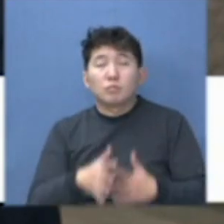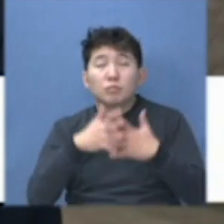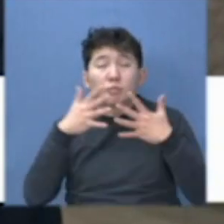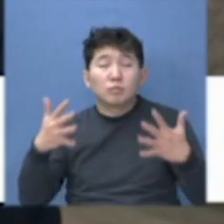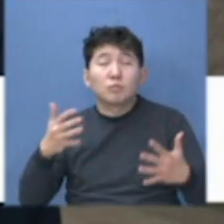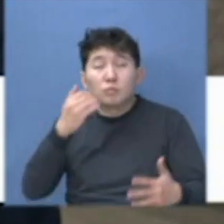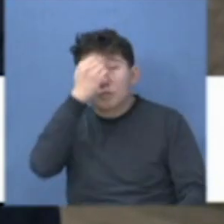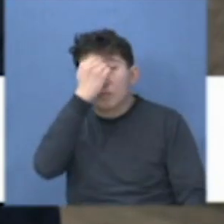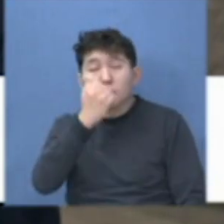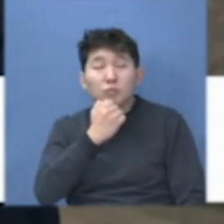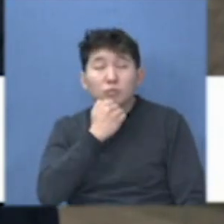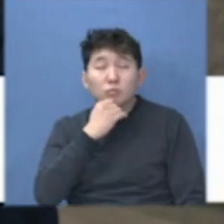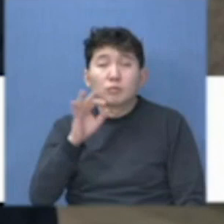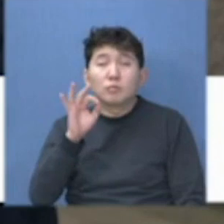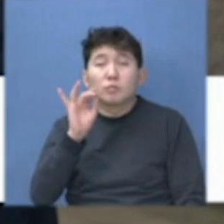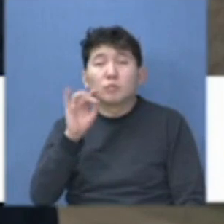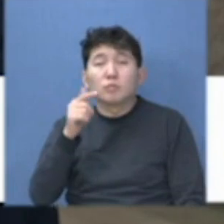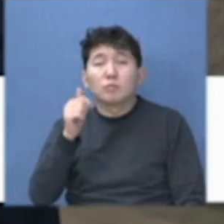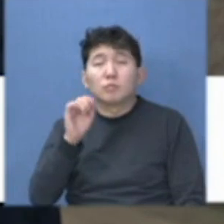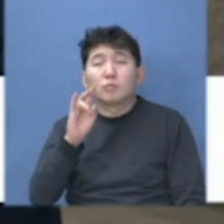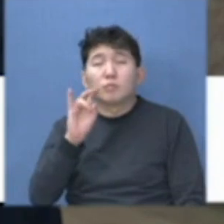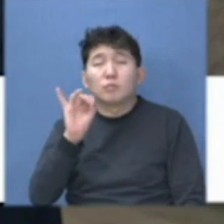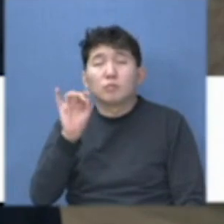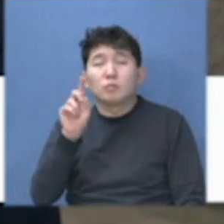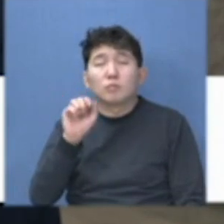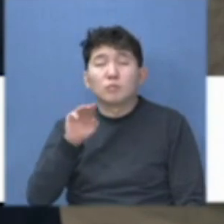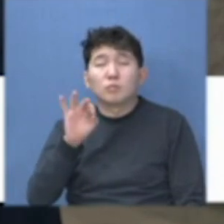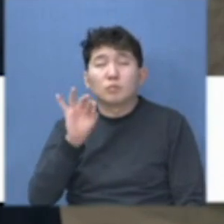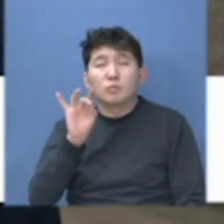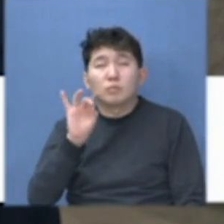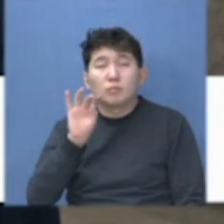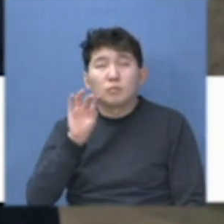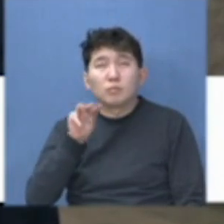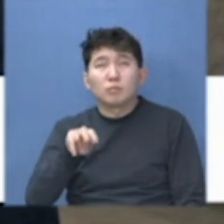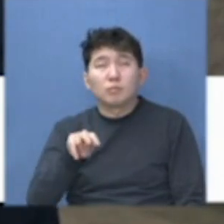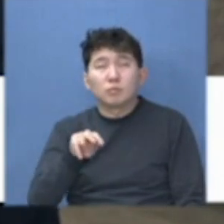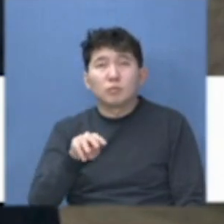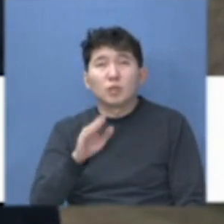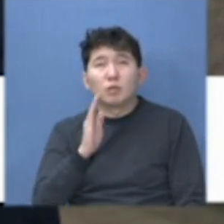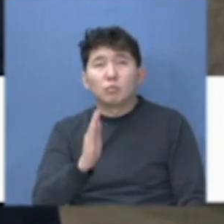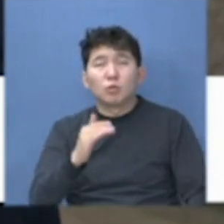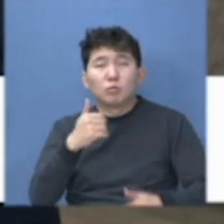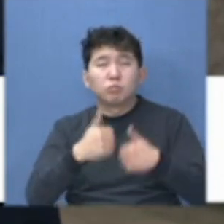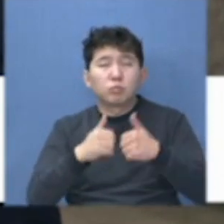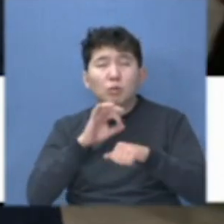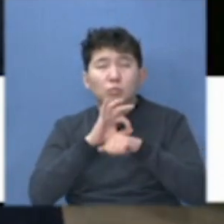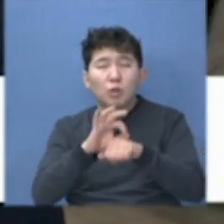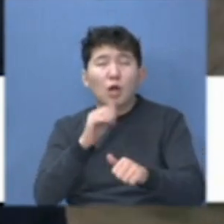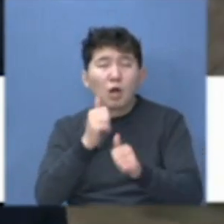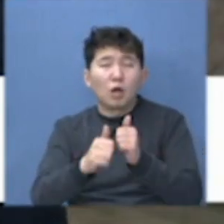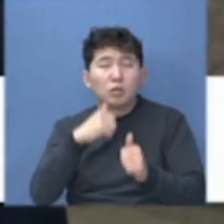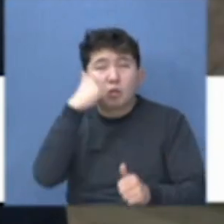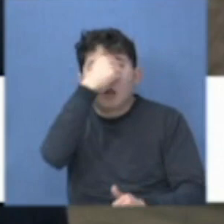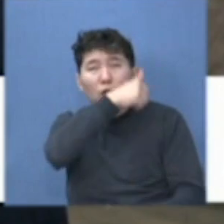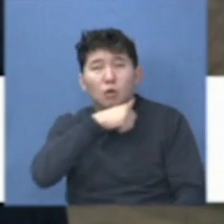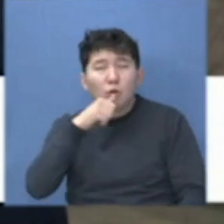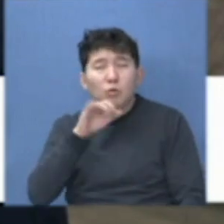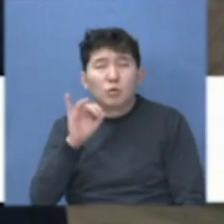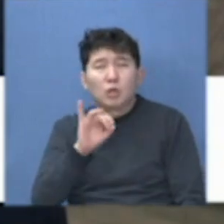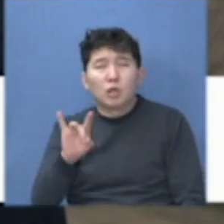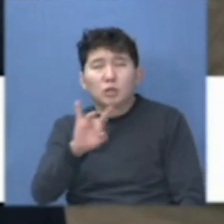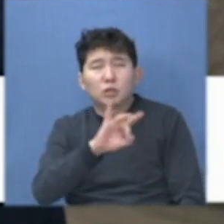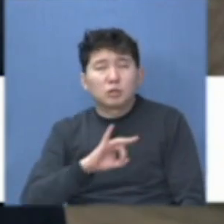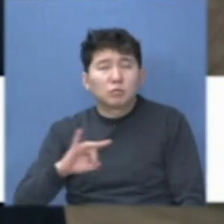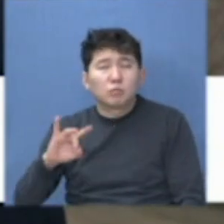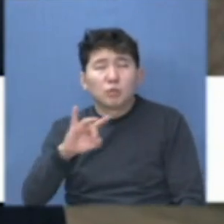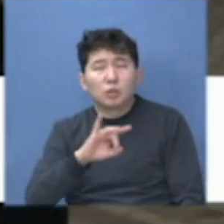Большое спасибо организаторам. Мы думаем, что этот турнир будет проходить ежегодно и в будущем станет республиканским турниром. Все прошло на